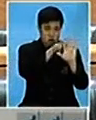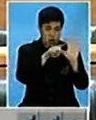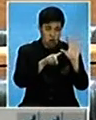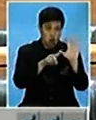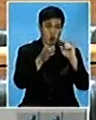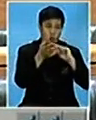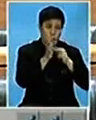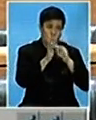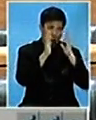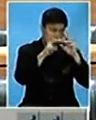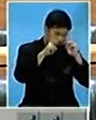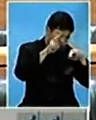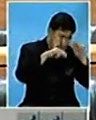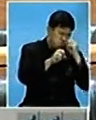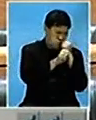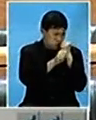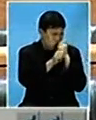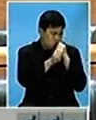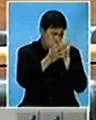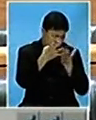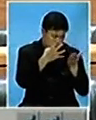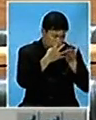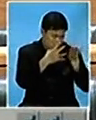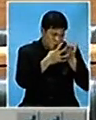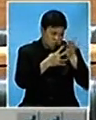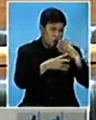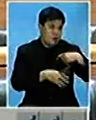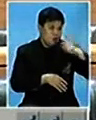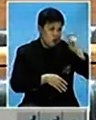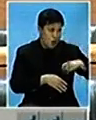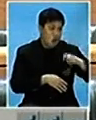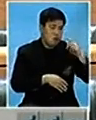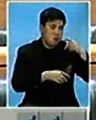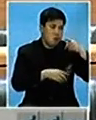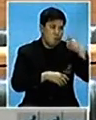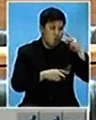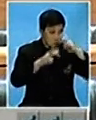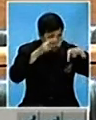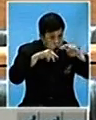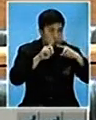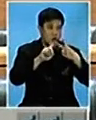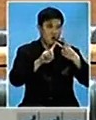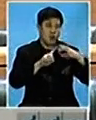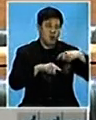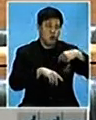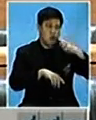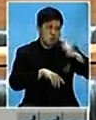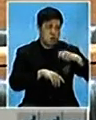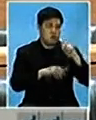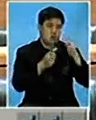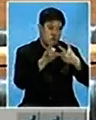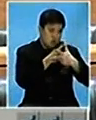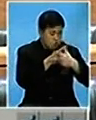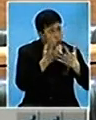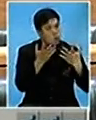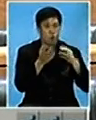านกระบวนการต่างๆมาจนกระทั่งมาอยู่ในศาลปกครองสูงสุดก็ดีมาอยู่ในศาลมาเป็นผู้พิพากษาศาลฎีกาก็ดีไม่